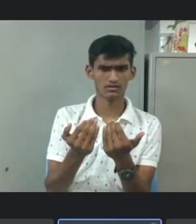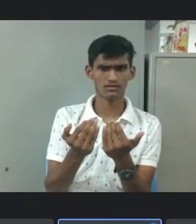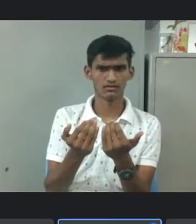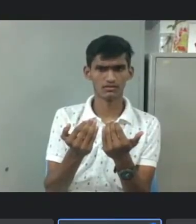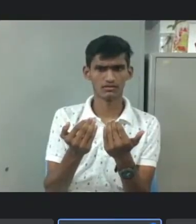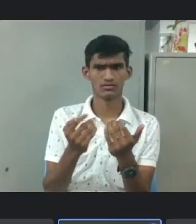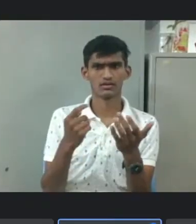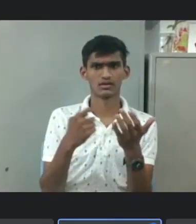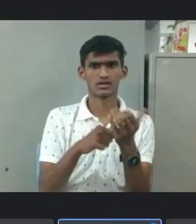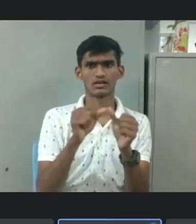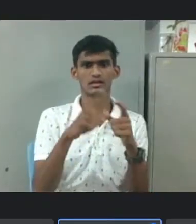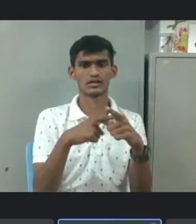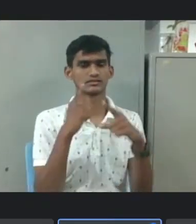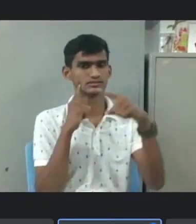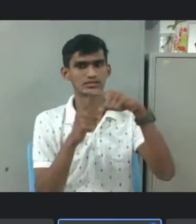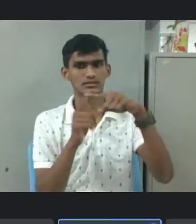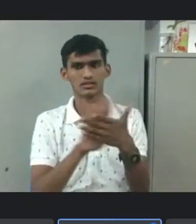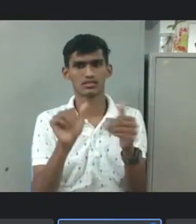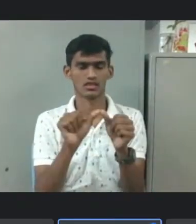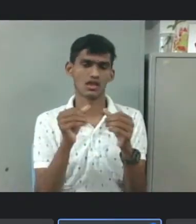രജിത മാഡം ആൻസർ നൽകുന്നതാണ്.